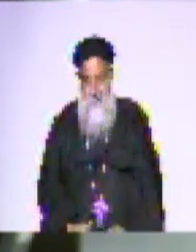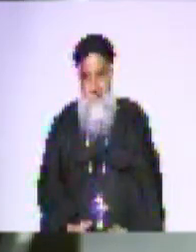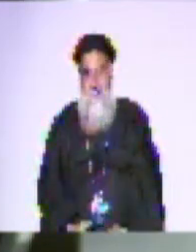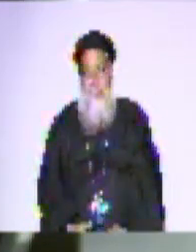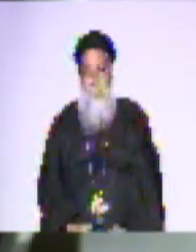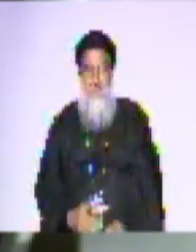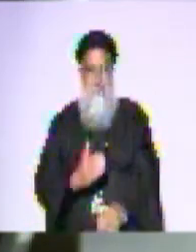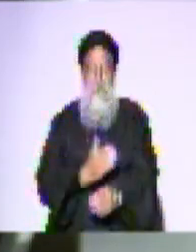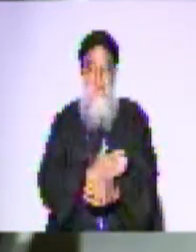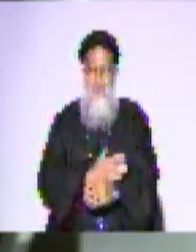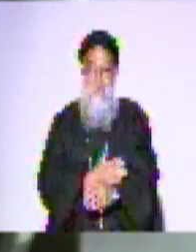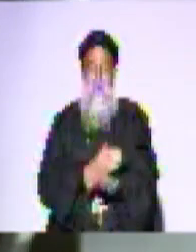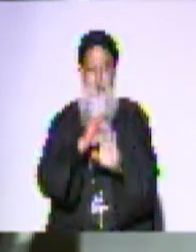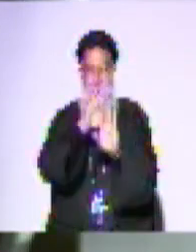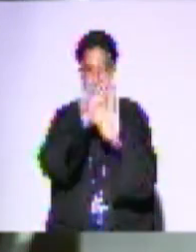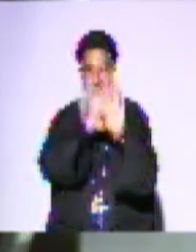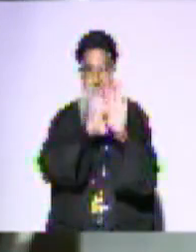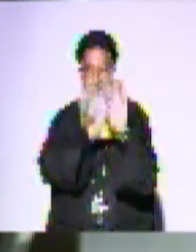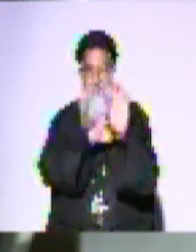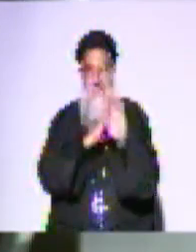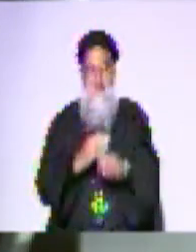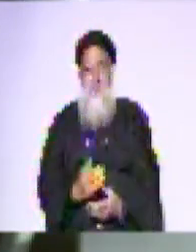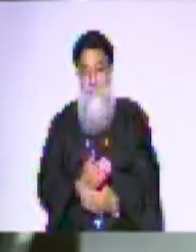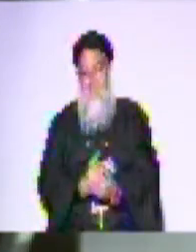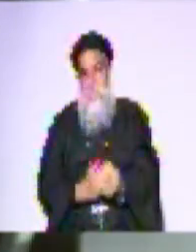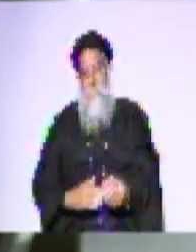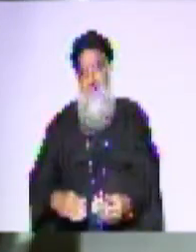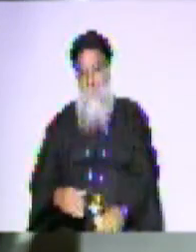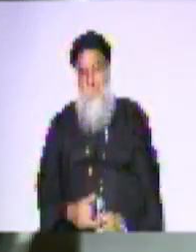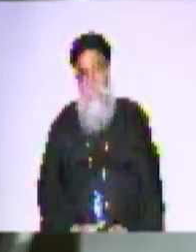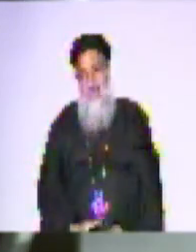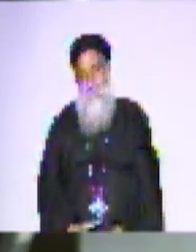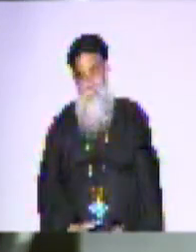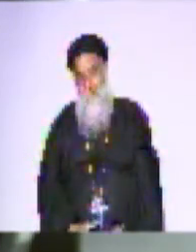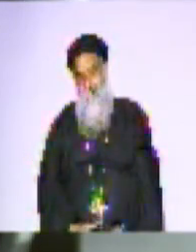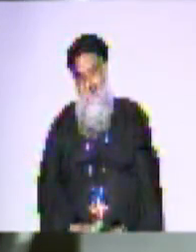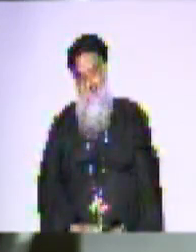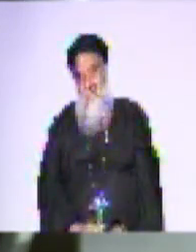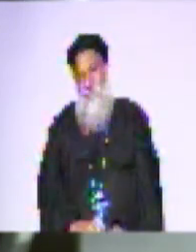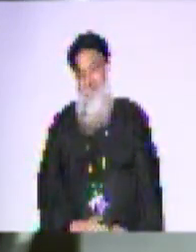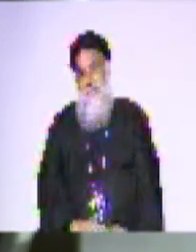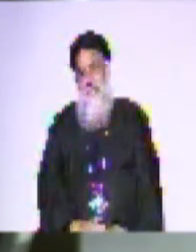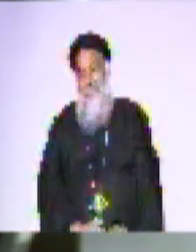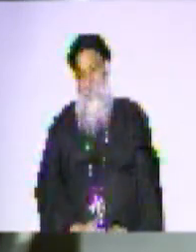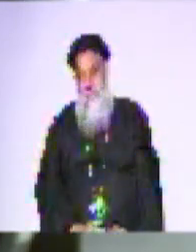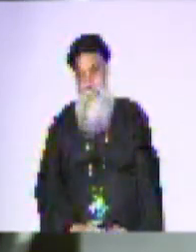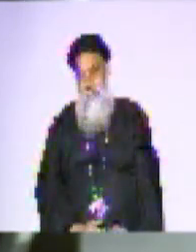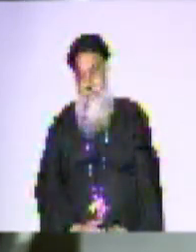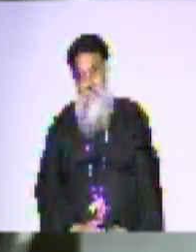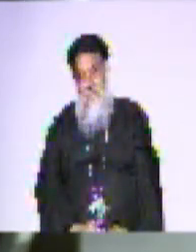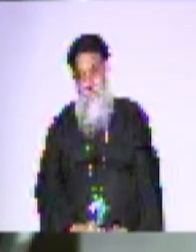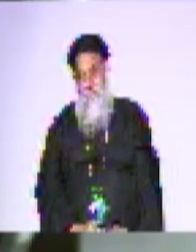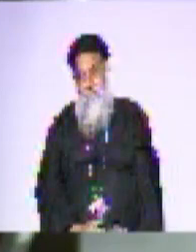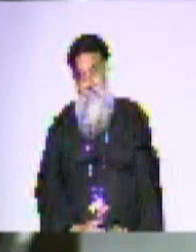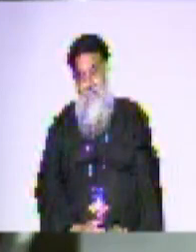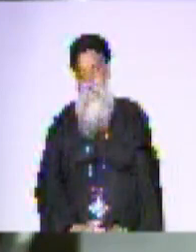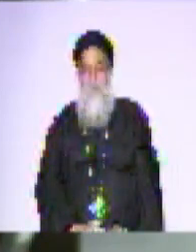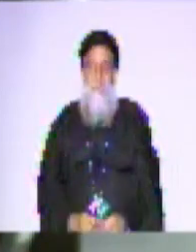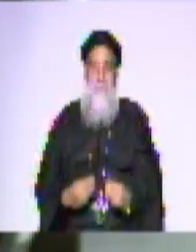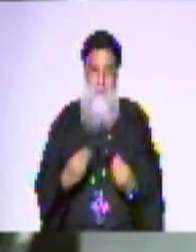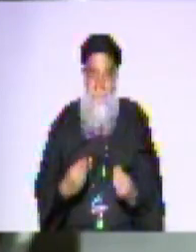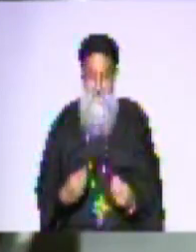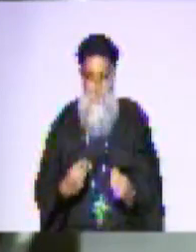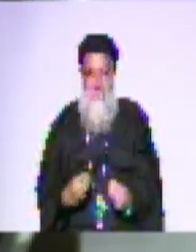ظهري. ليا حفيد مثلا بشيله بيبقى تعبانه منه مش قادره. فيعني دلوقتي بدات،